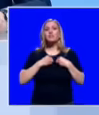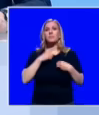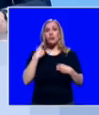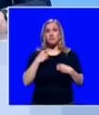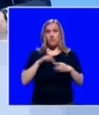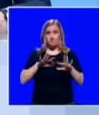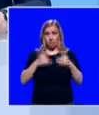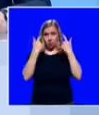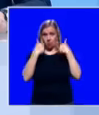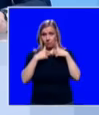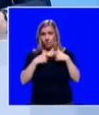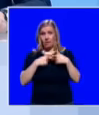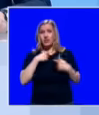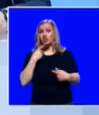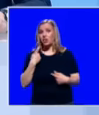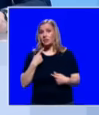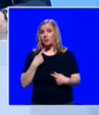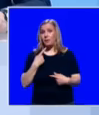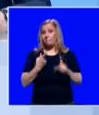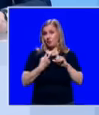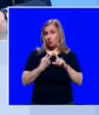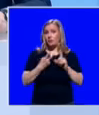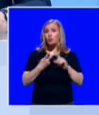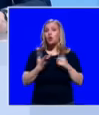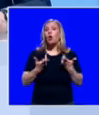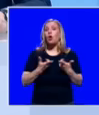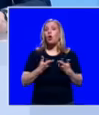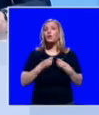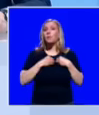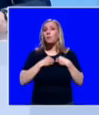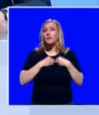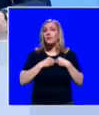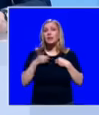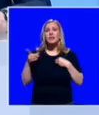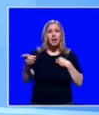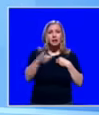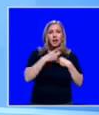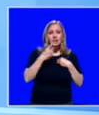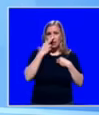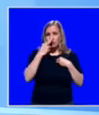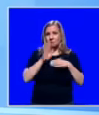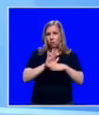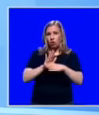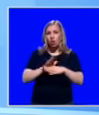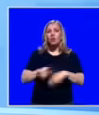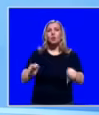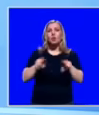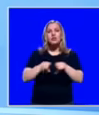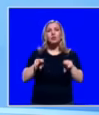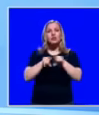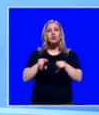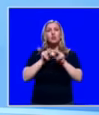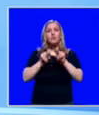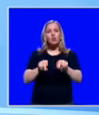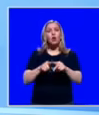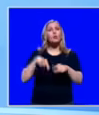въобще? Първо, второ, на кой да повярват? На тези стъркани политици, които говорят едно и също? И които отиват в